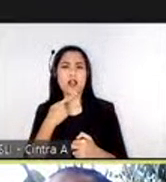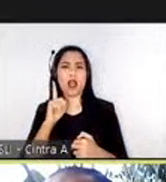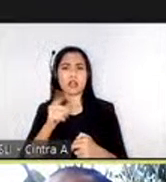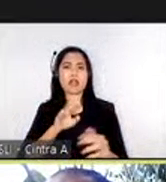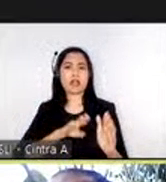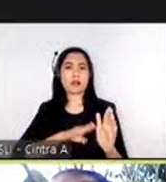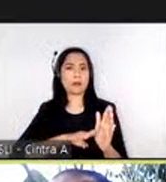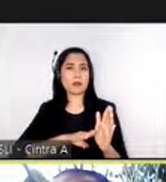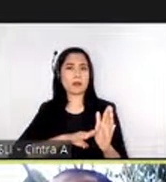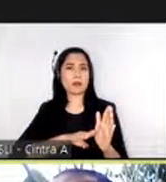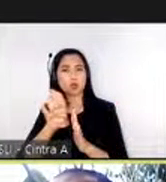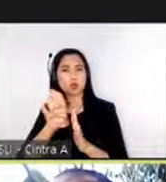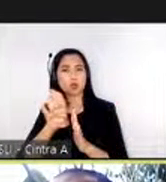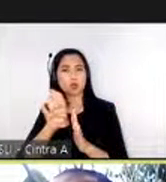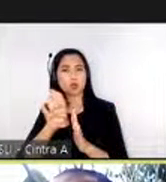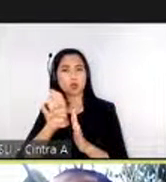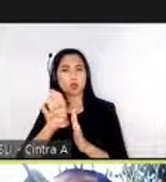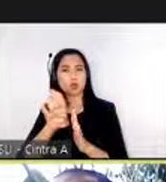dicatat dari